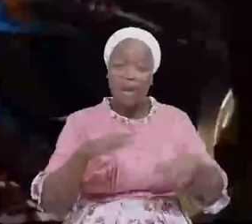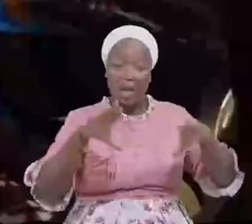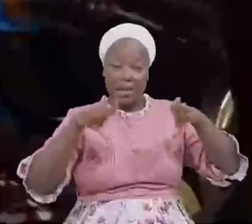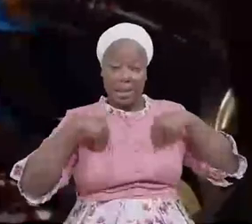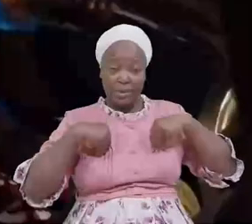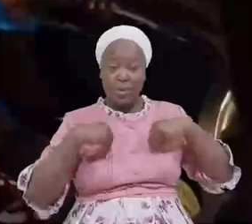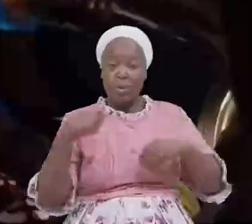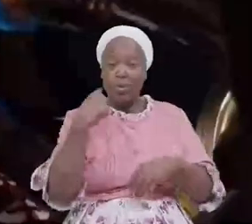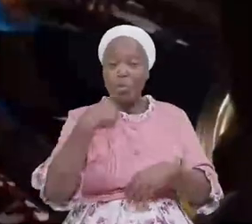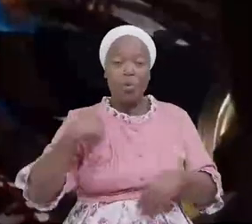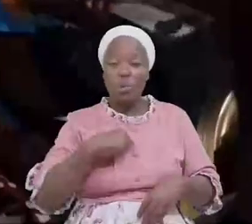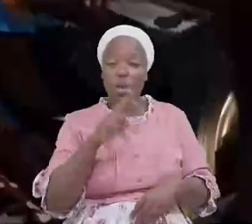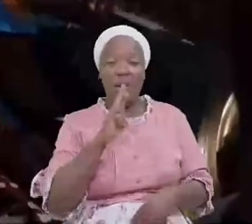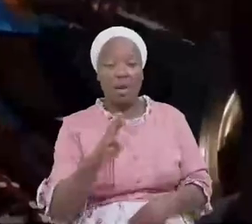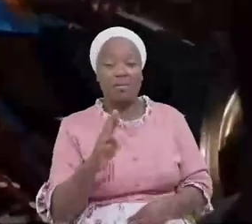Si nous acceptons qui nous sommes.